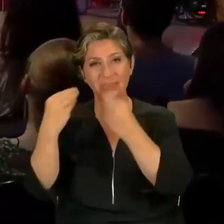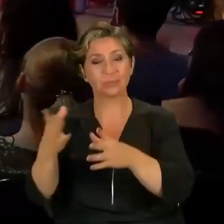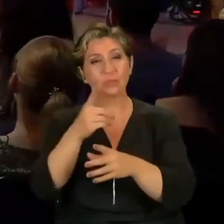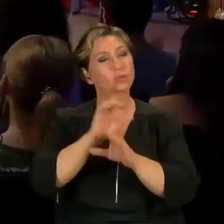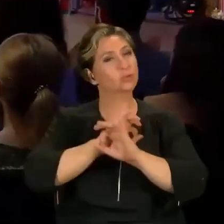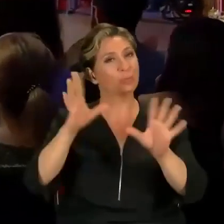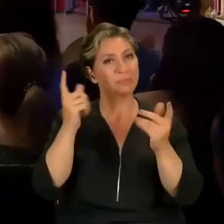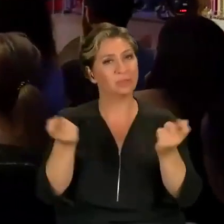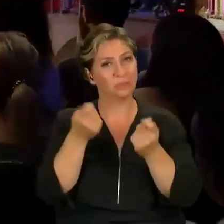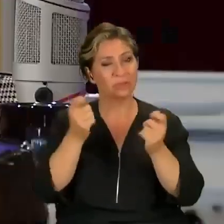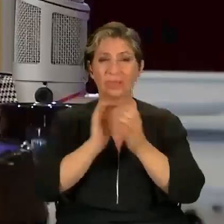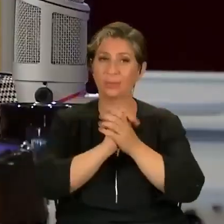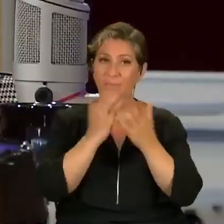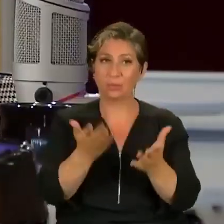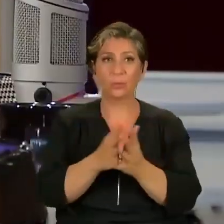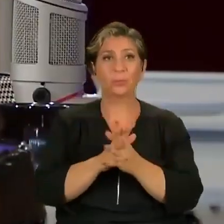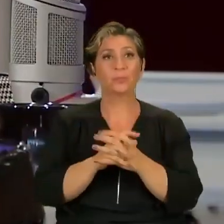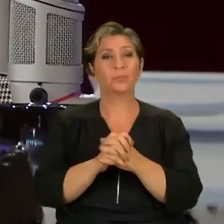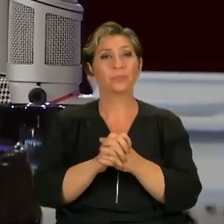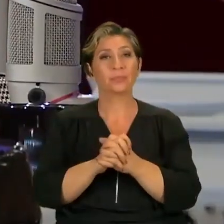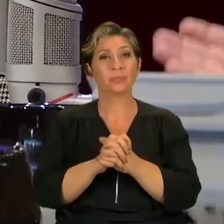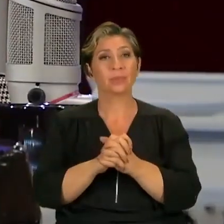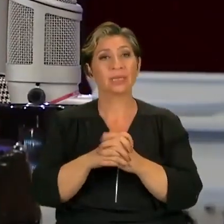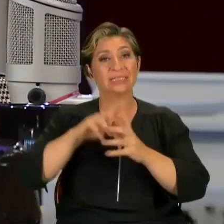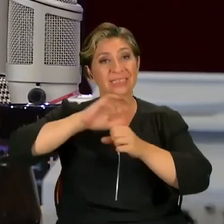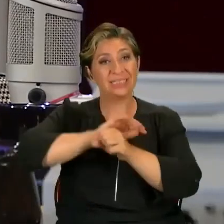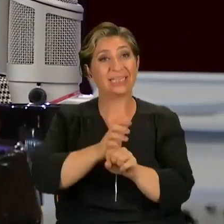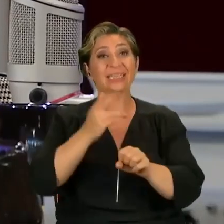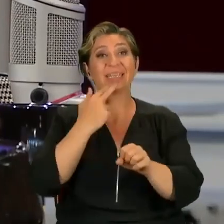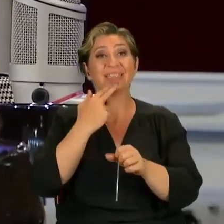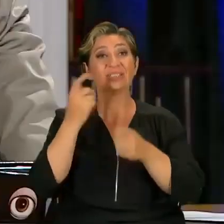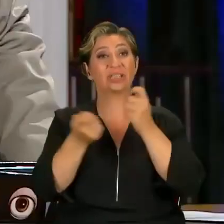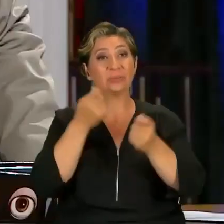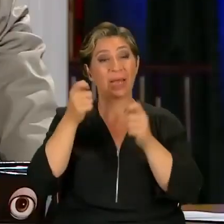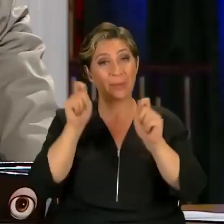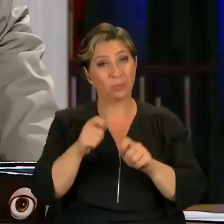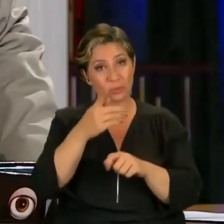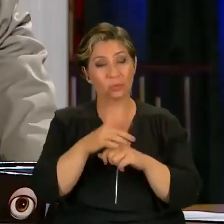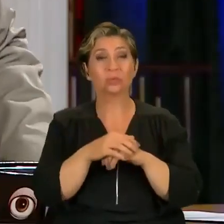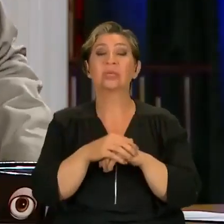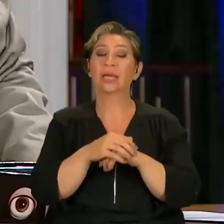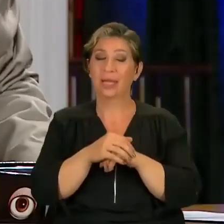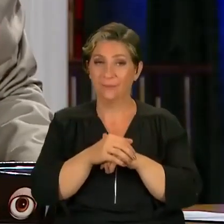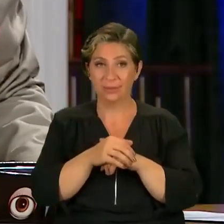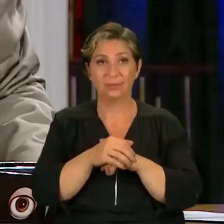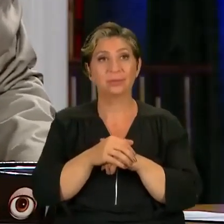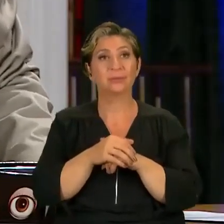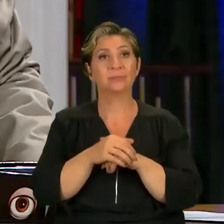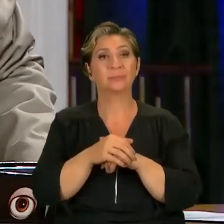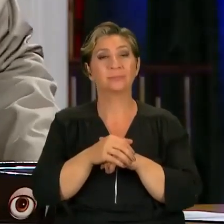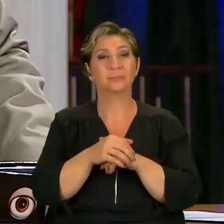Kimsesiz çocuklara bağışladınız. Bu da çok güzel bir çaba. Takdir ediyoruz. Ve tabii ki şiddet gören kadınlarla ilgili çalışmalar yapıyorsunuz. Evet. Sosyal hayat